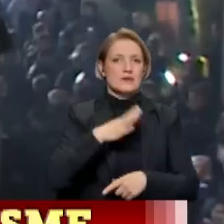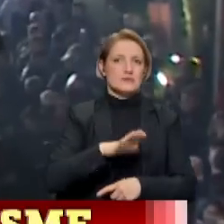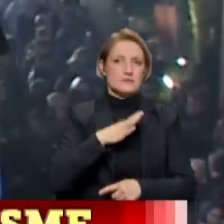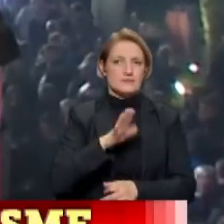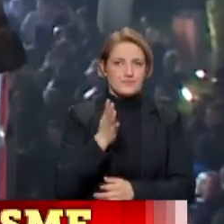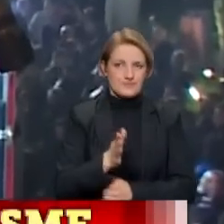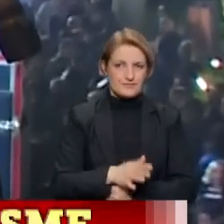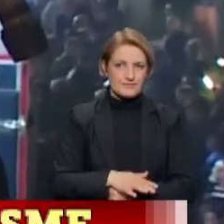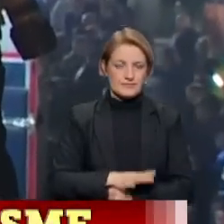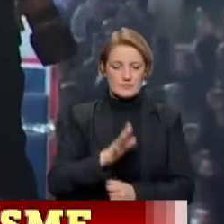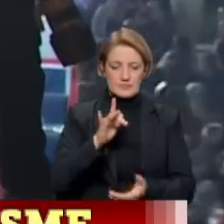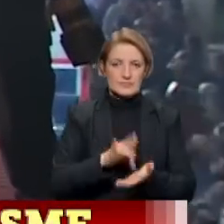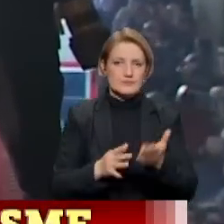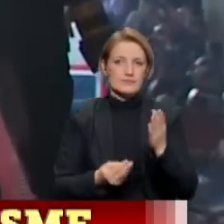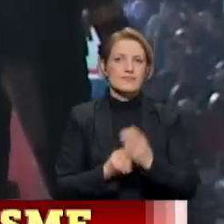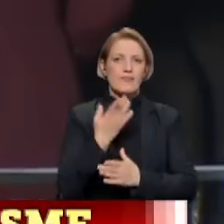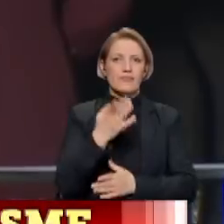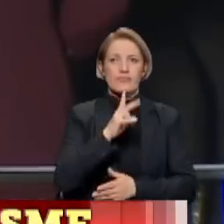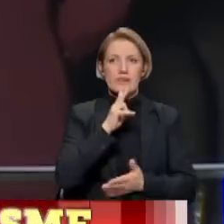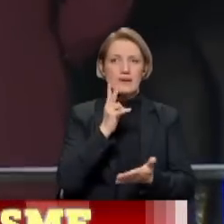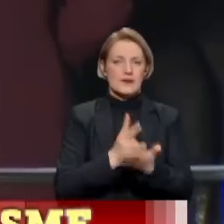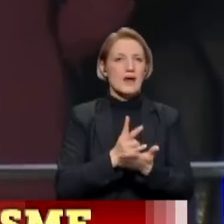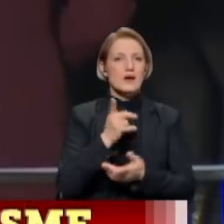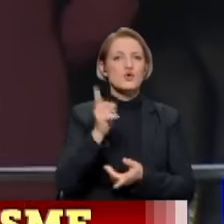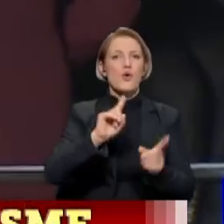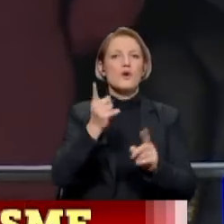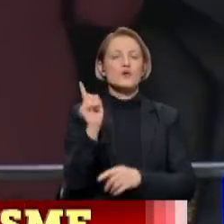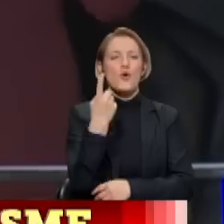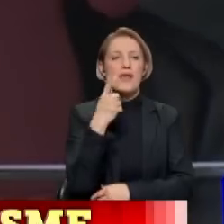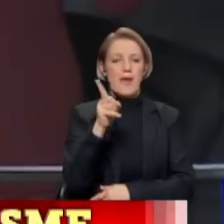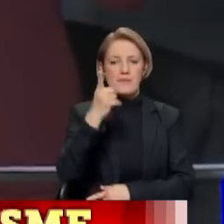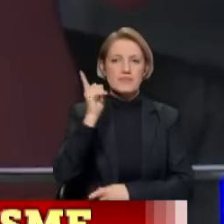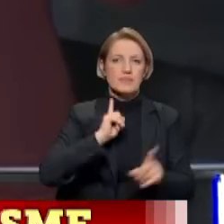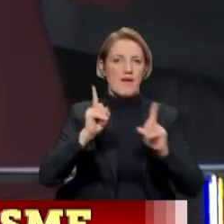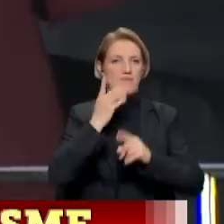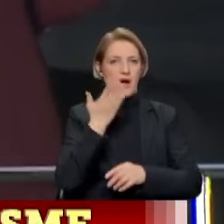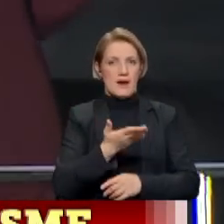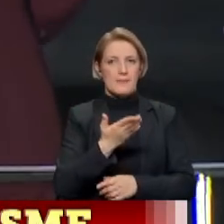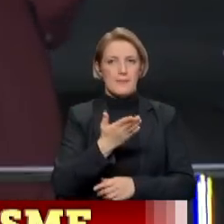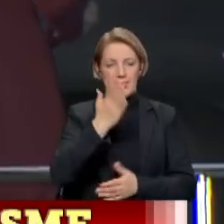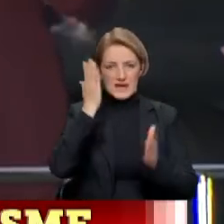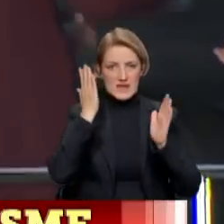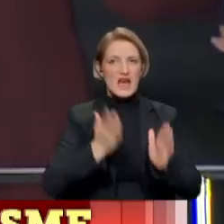isteyenlerin ortaya koyduğu iradeyi yöneten bir davadır.